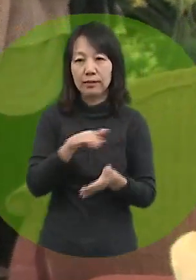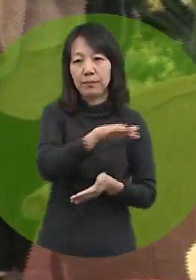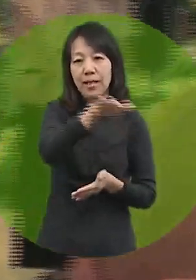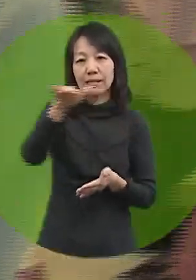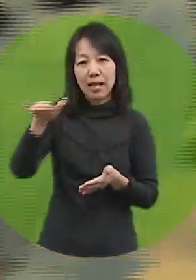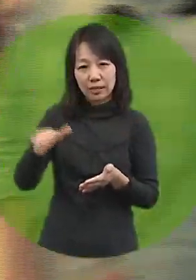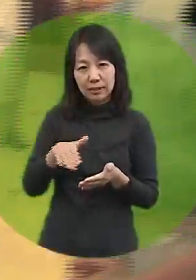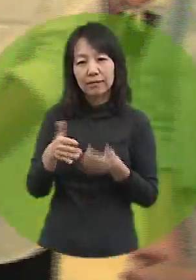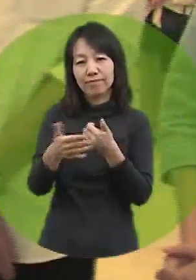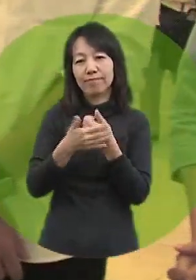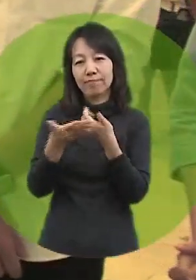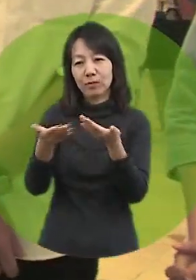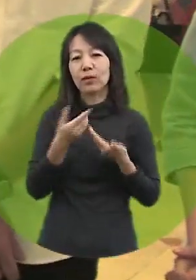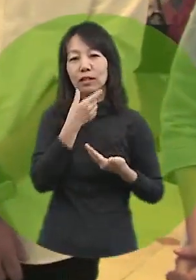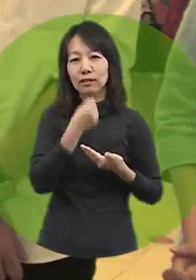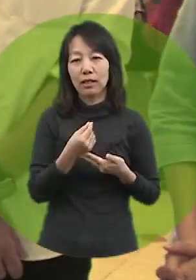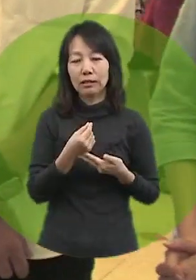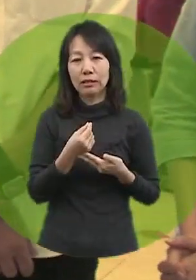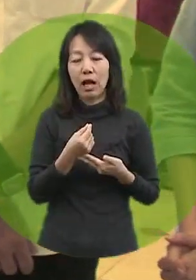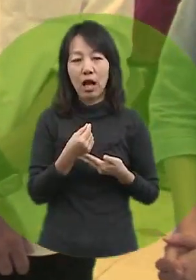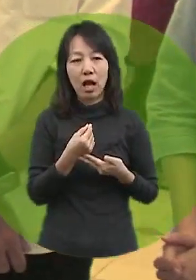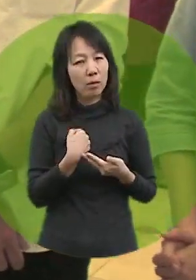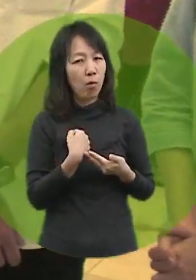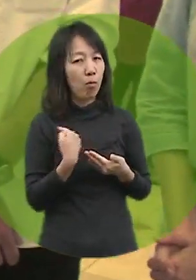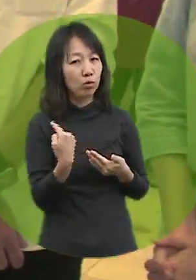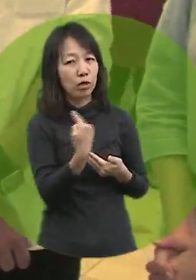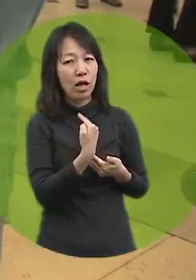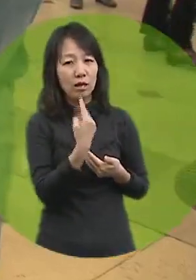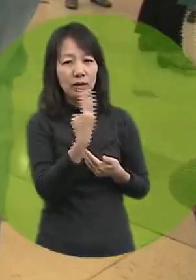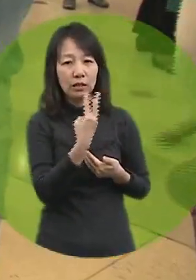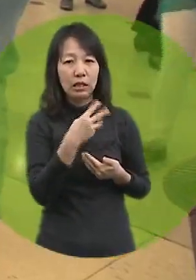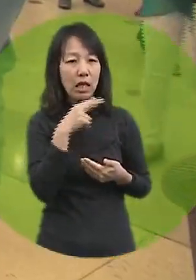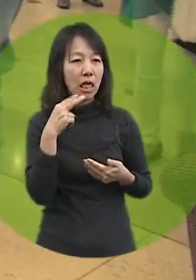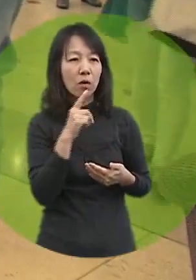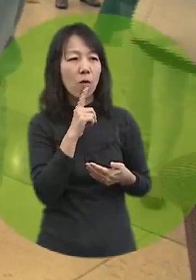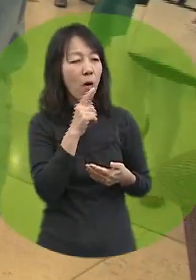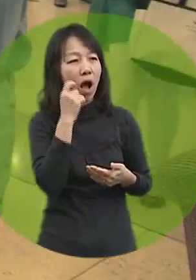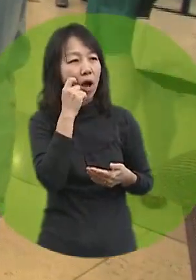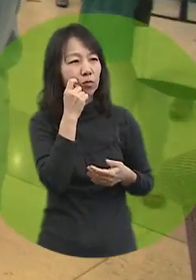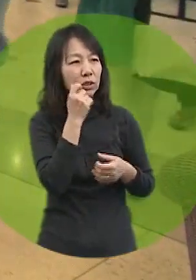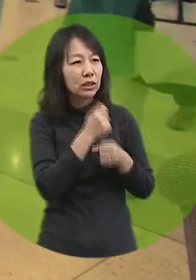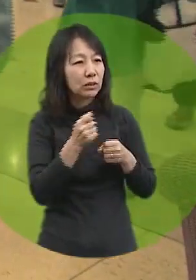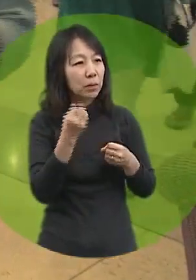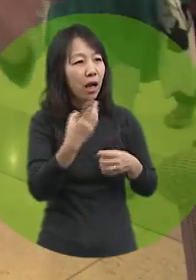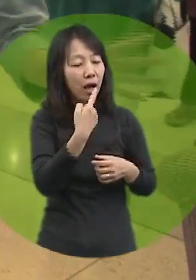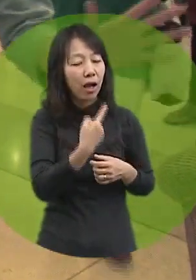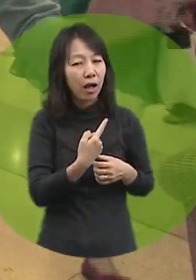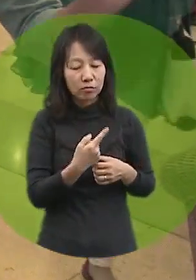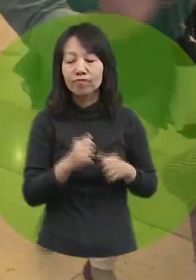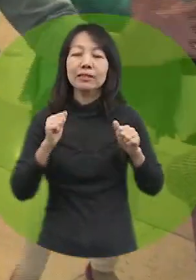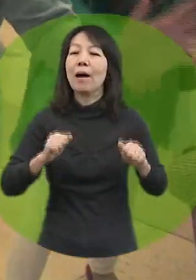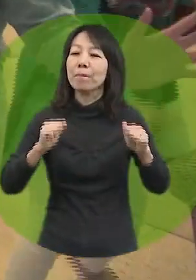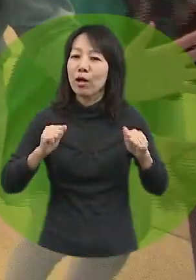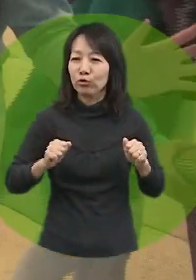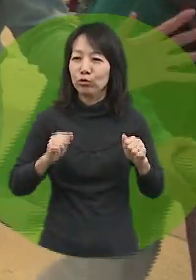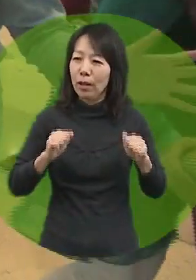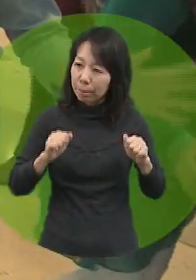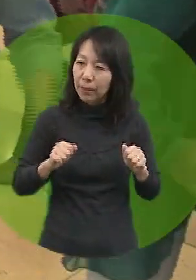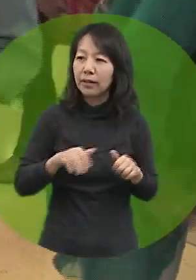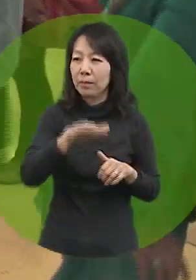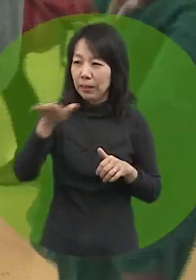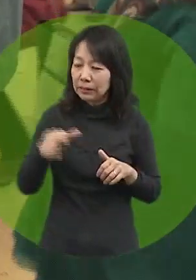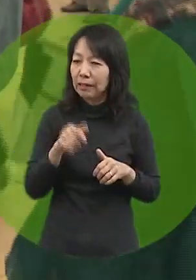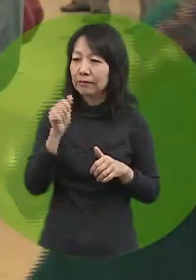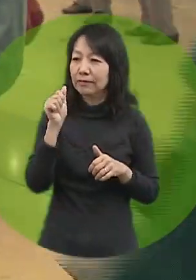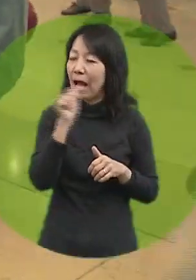ただこうと。 まあ、僕らでも英語一切喋れないですよ。ちょっとも あん 皆さんを観光案内して